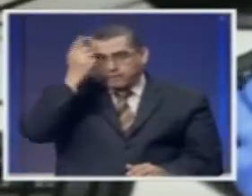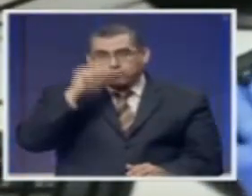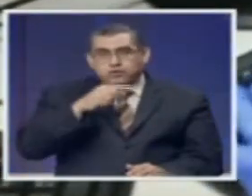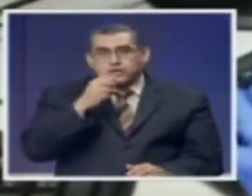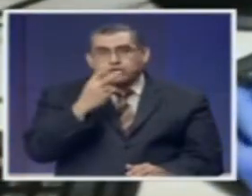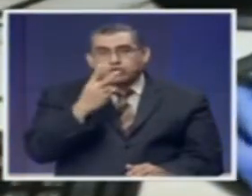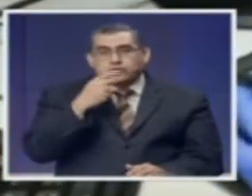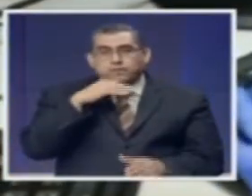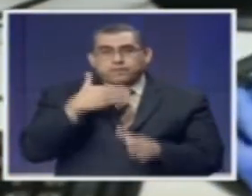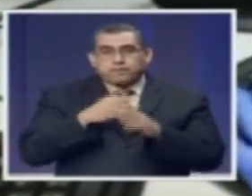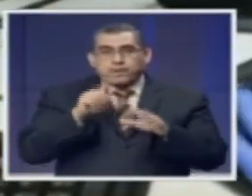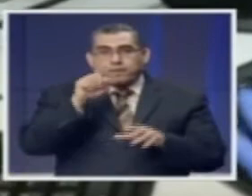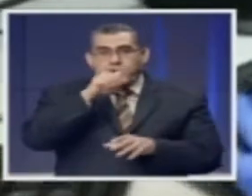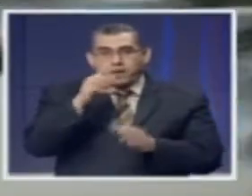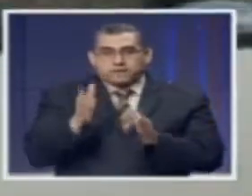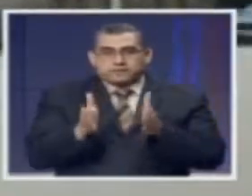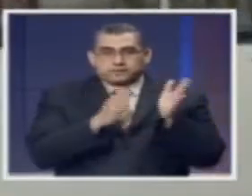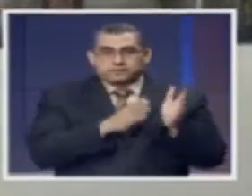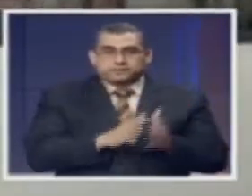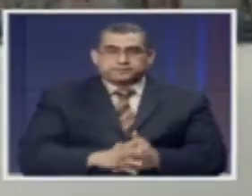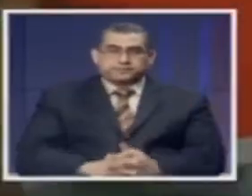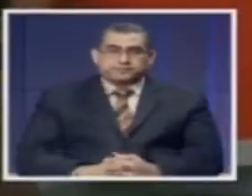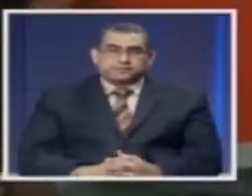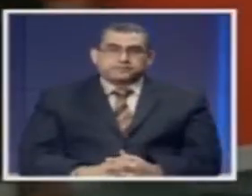و69012 حكم مخالفة.